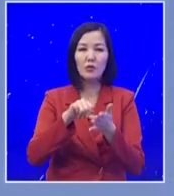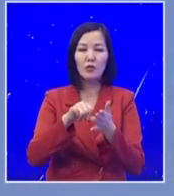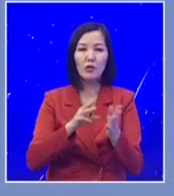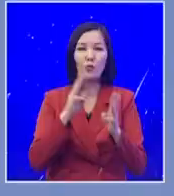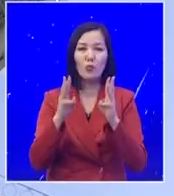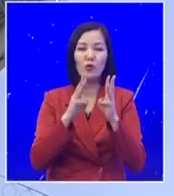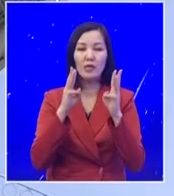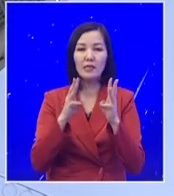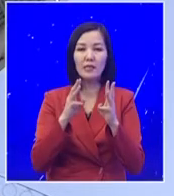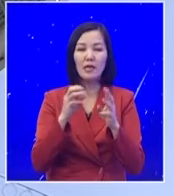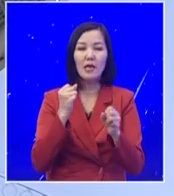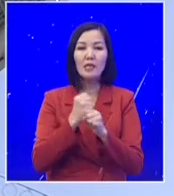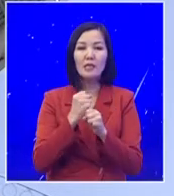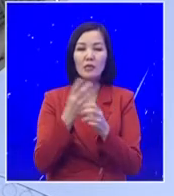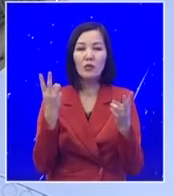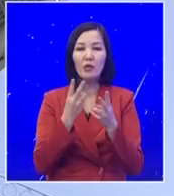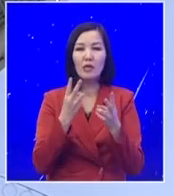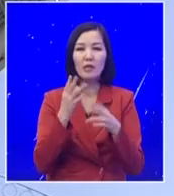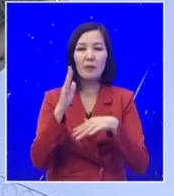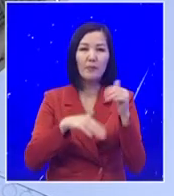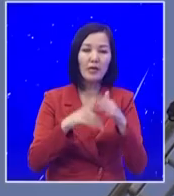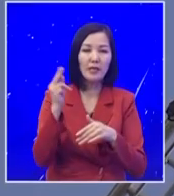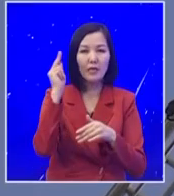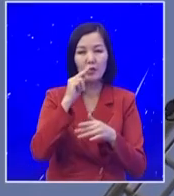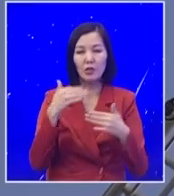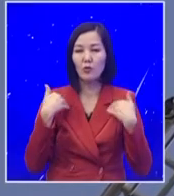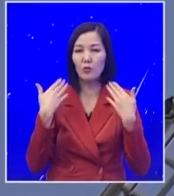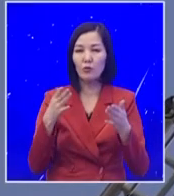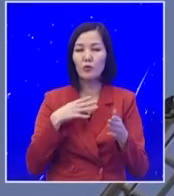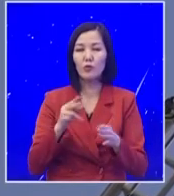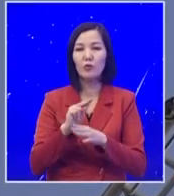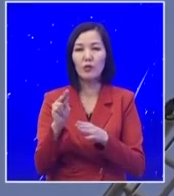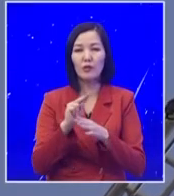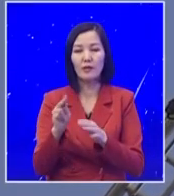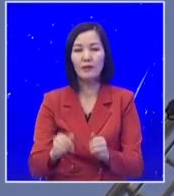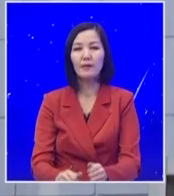кезіндегі алғашқы әрекеттер туралы практикалық жаттығулар көрсетті.